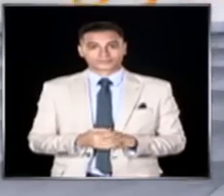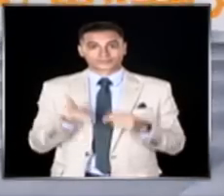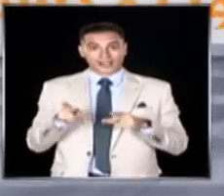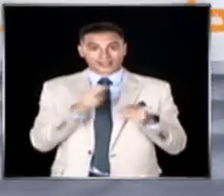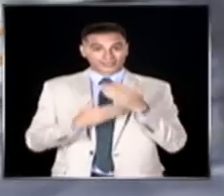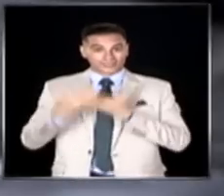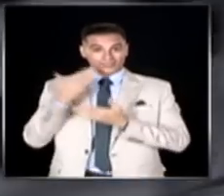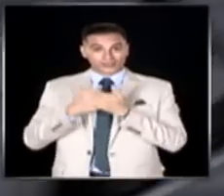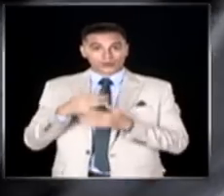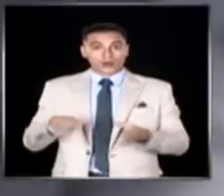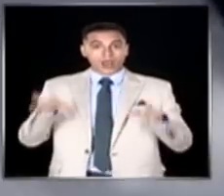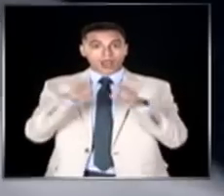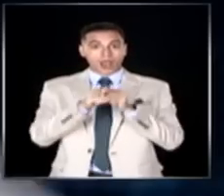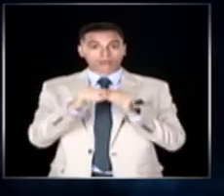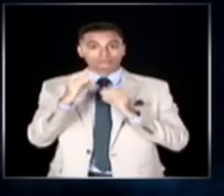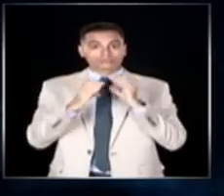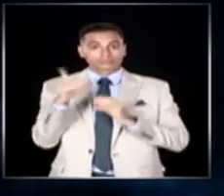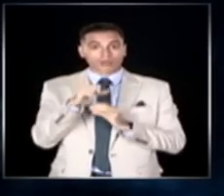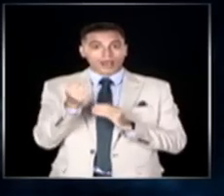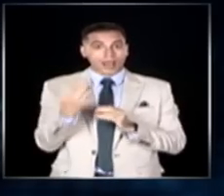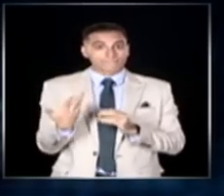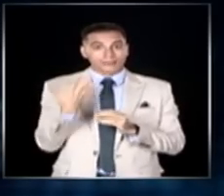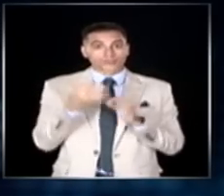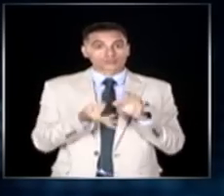في الحلقات اللي فاتت طلاب مصر جمعوا